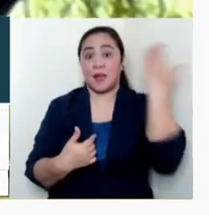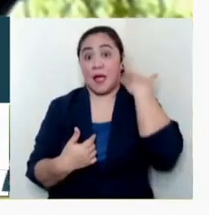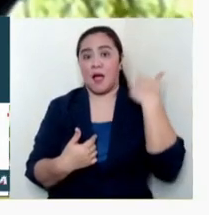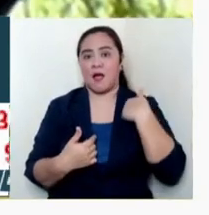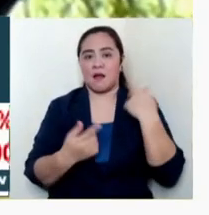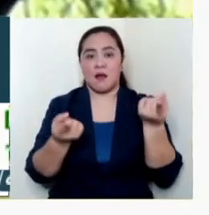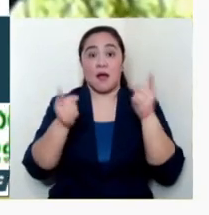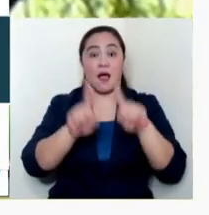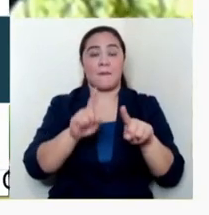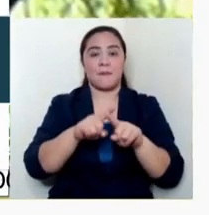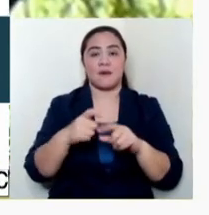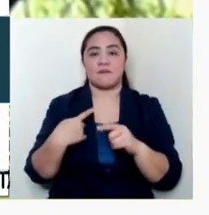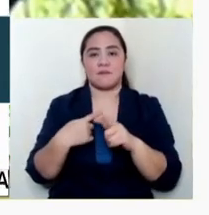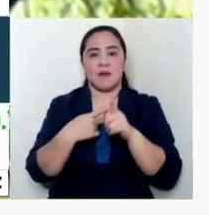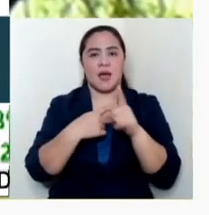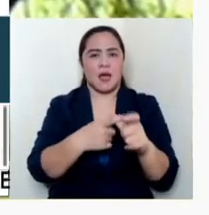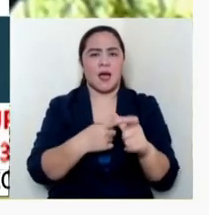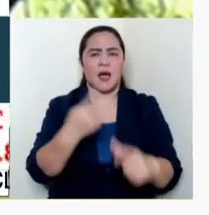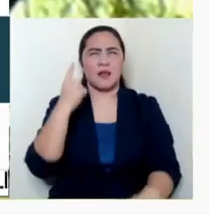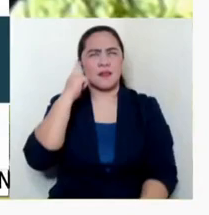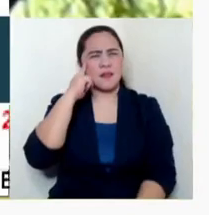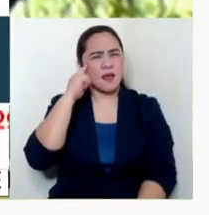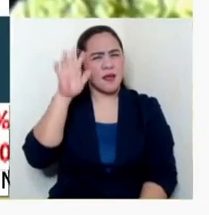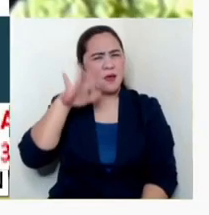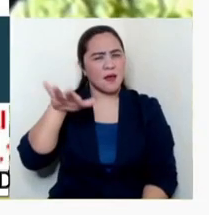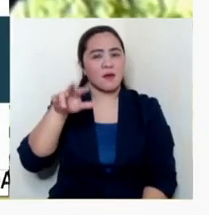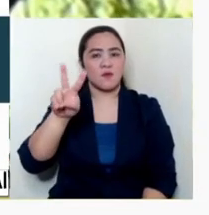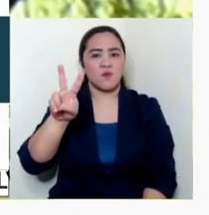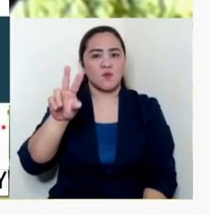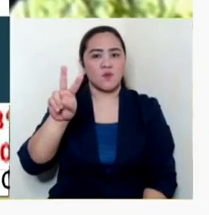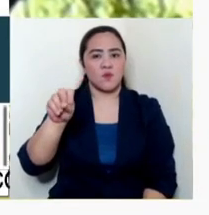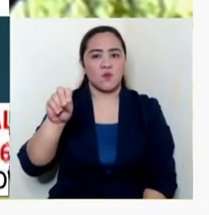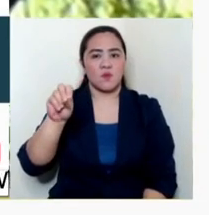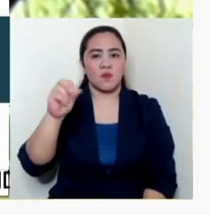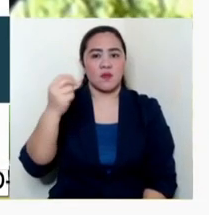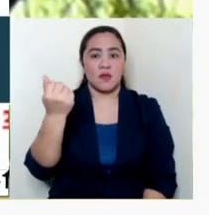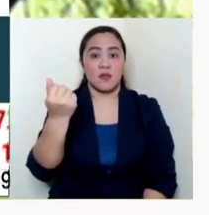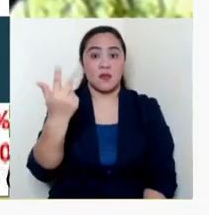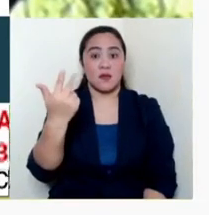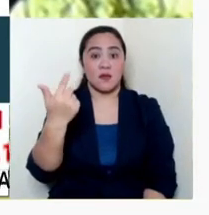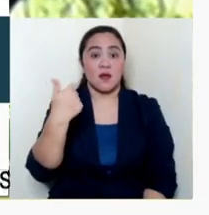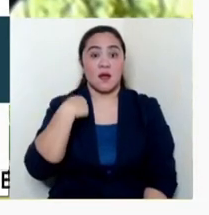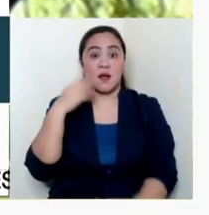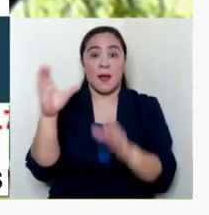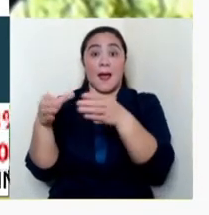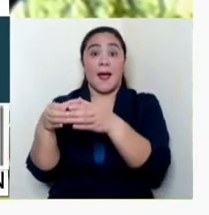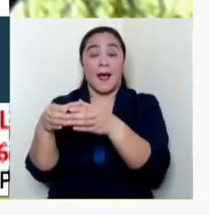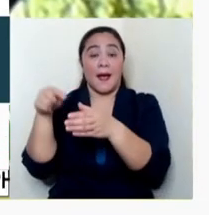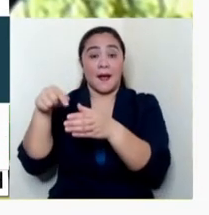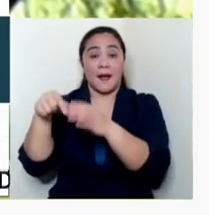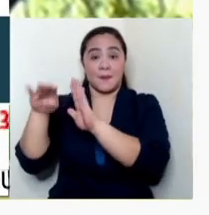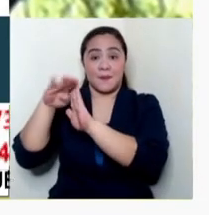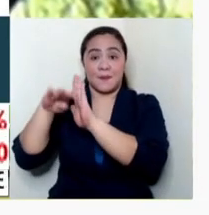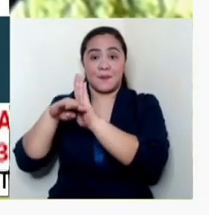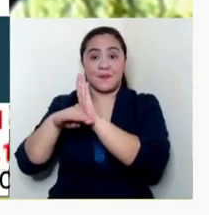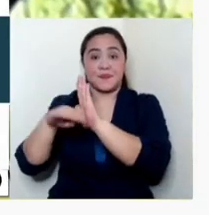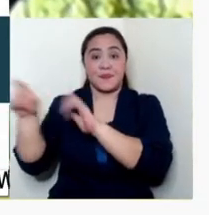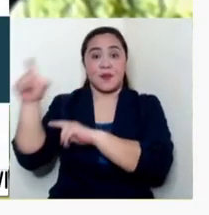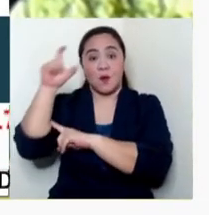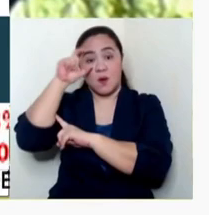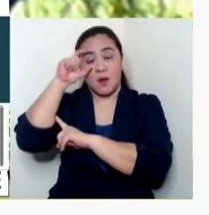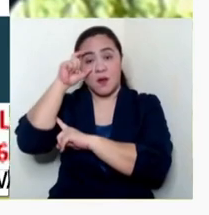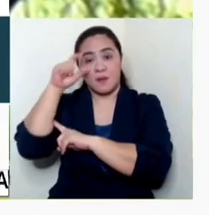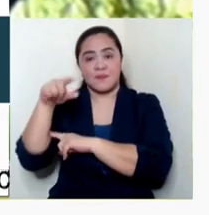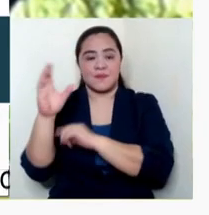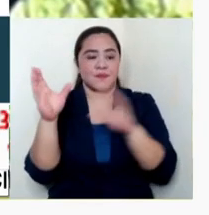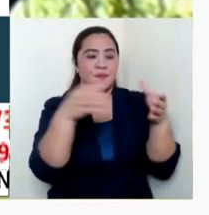nung tumakbo ko, noong 2013, nasa linyada ako ni dating Pangulong Aquino, nasa linyada din ako ni